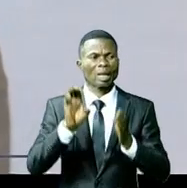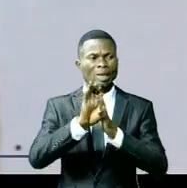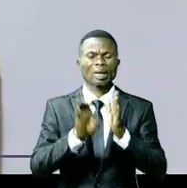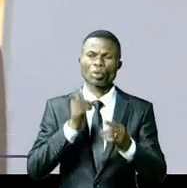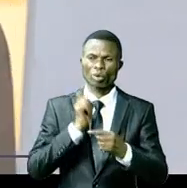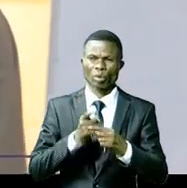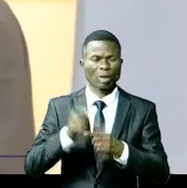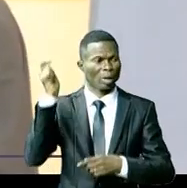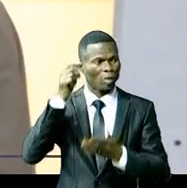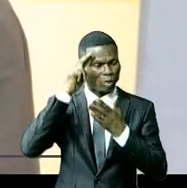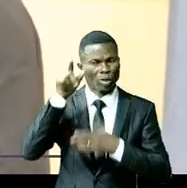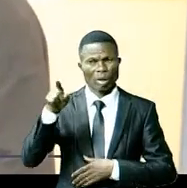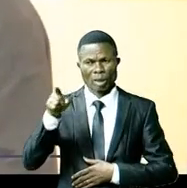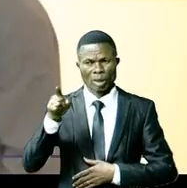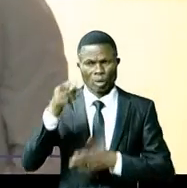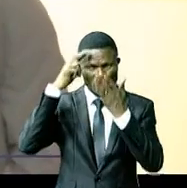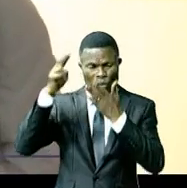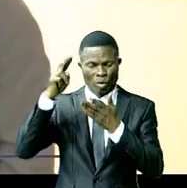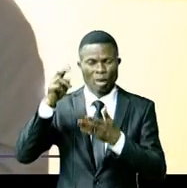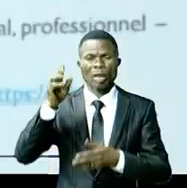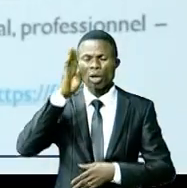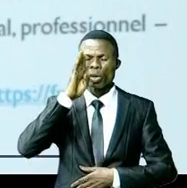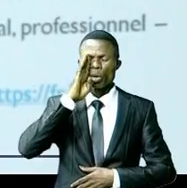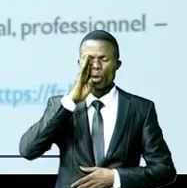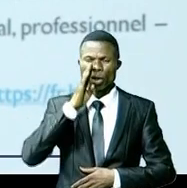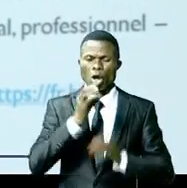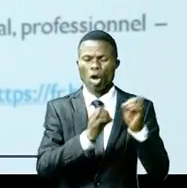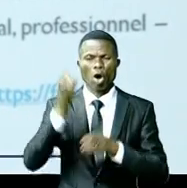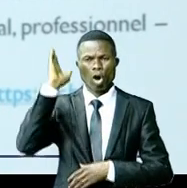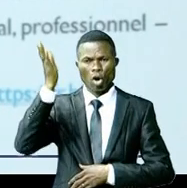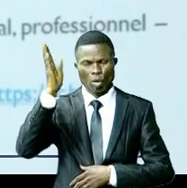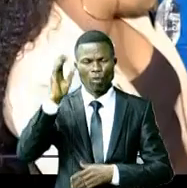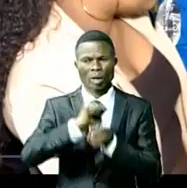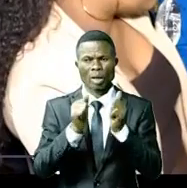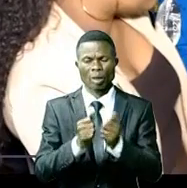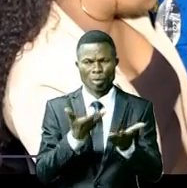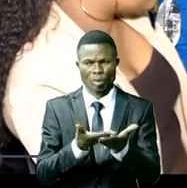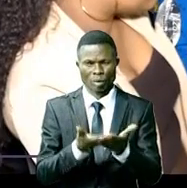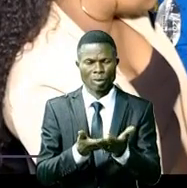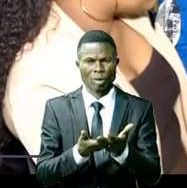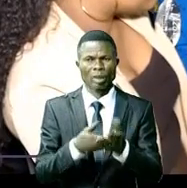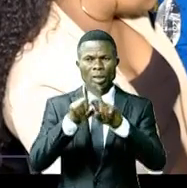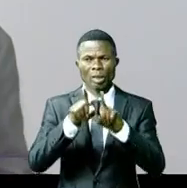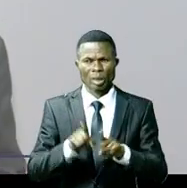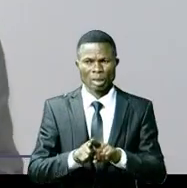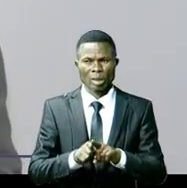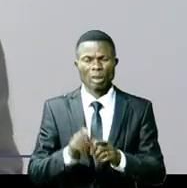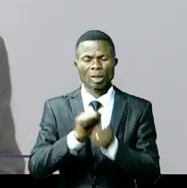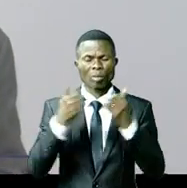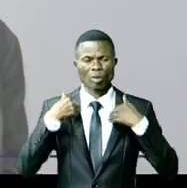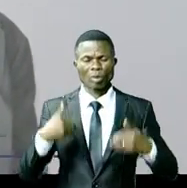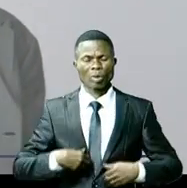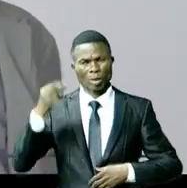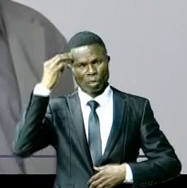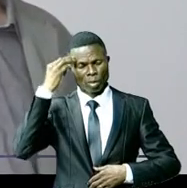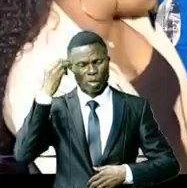que le professeur Olivier Luminet de l'Université de Louvain anime une conférence autour des apports des sciences psychologiques à la gestion sanitaire et mentale